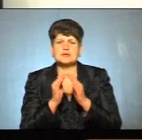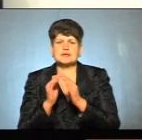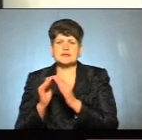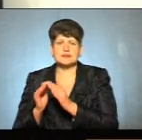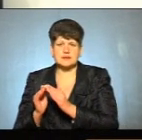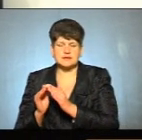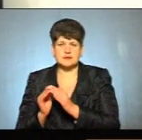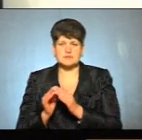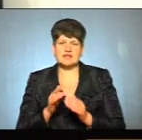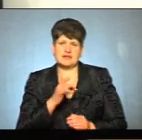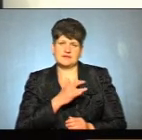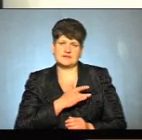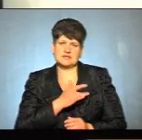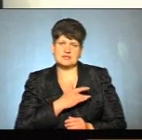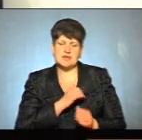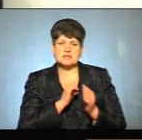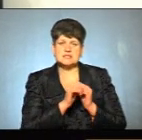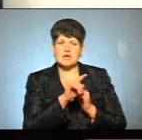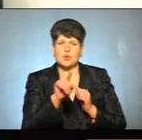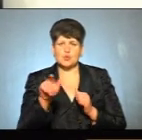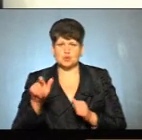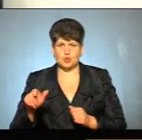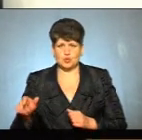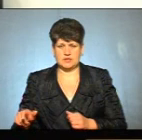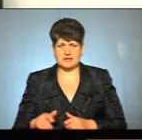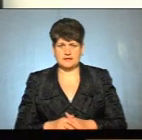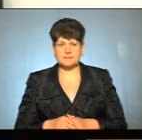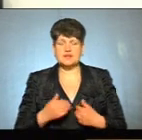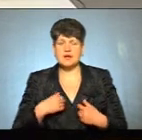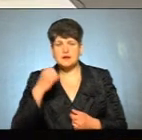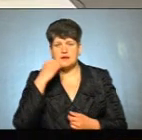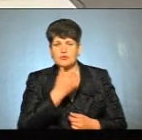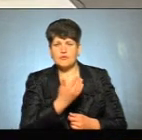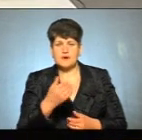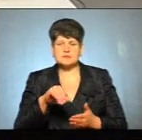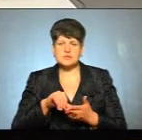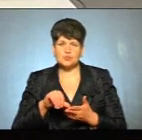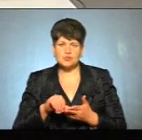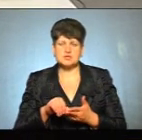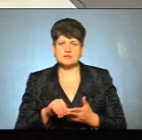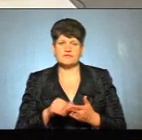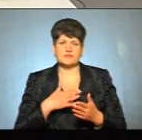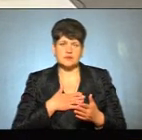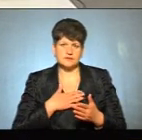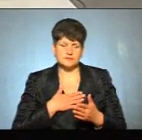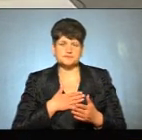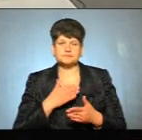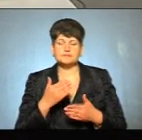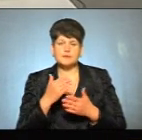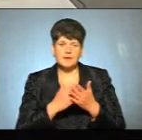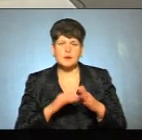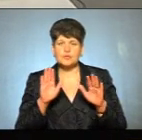зокрема, до серця кожної людини. А я щиро дякую вам за участь у нашому ефірі